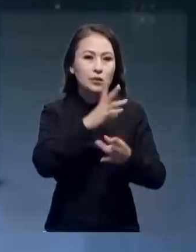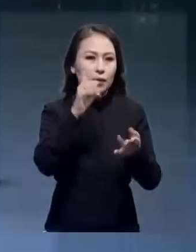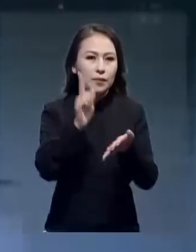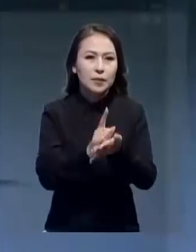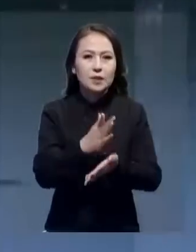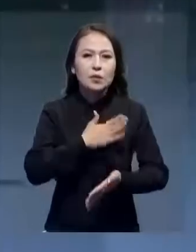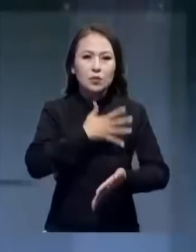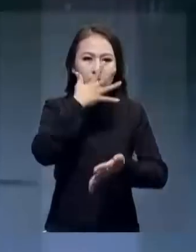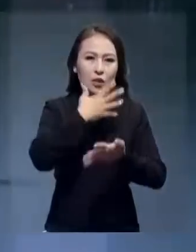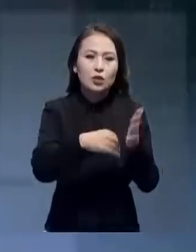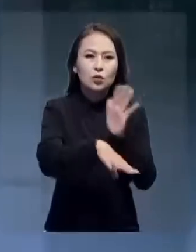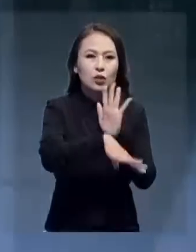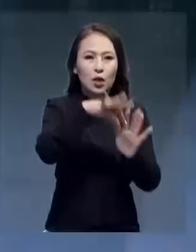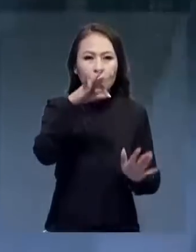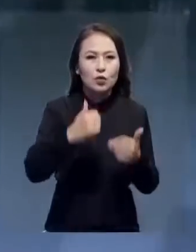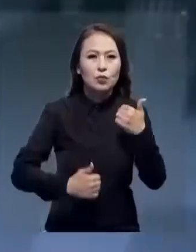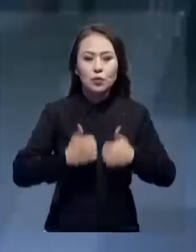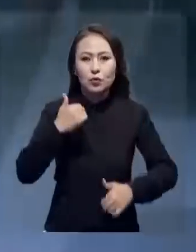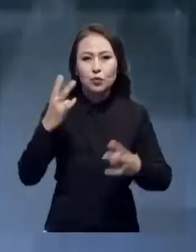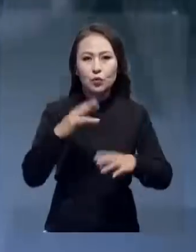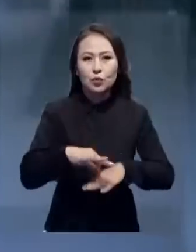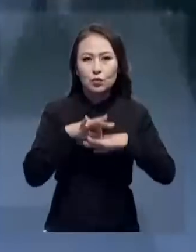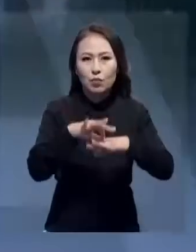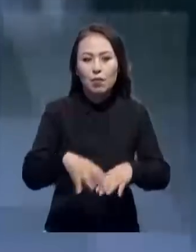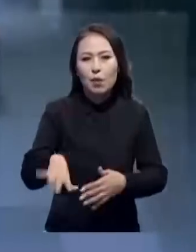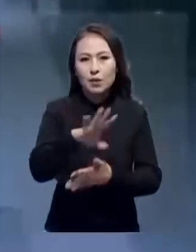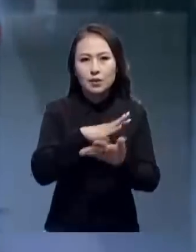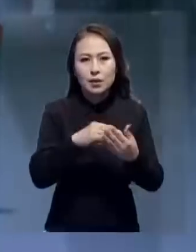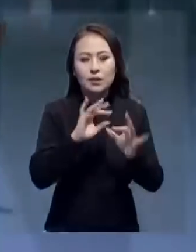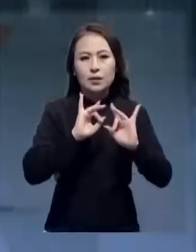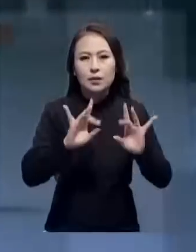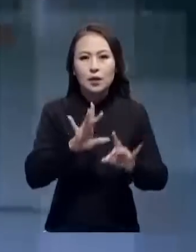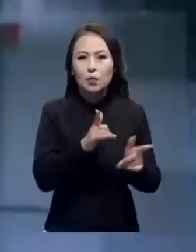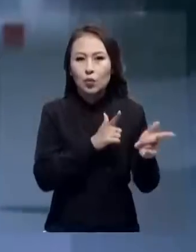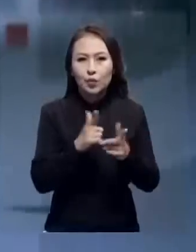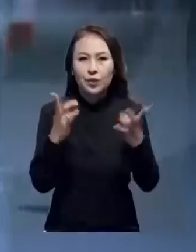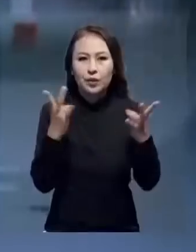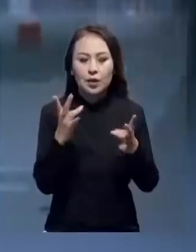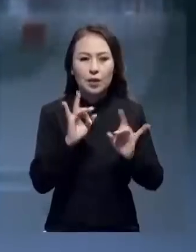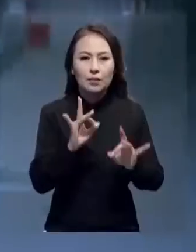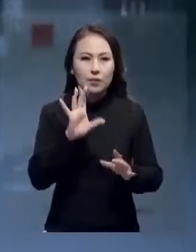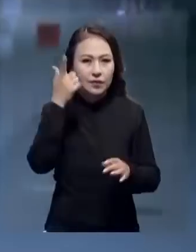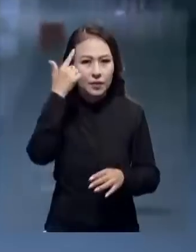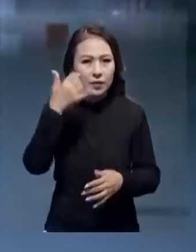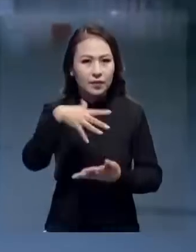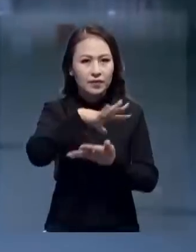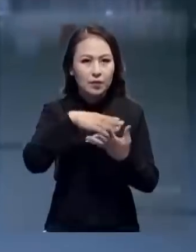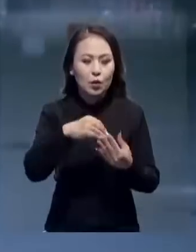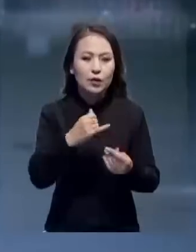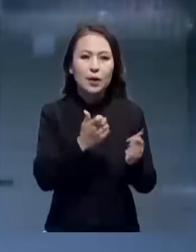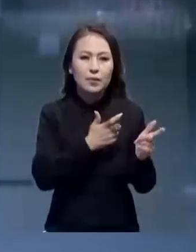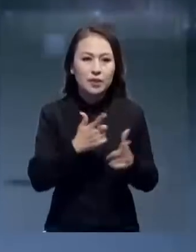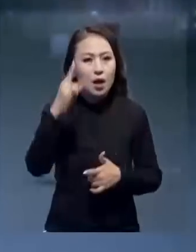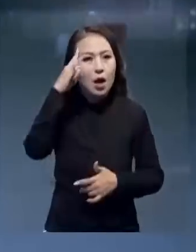tiz. Biz özimiz tañdağan jolda abroymen jürüp ötü üşin barlıq sın qaterge dayın bolu kerektigende bilemiz. Äri biz